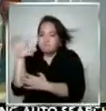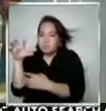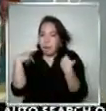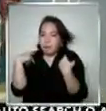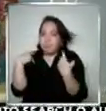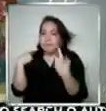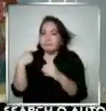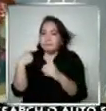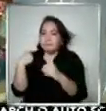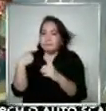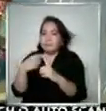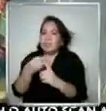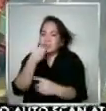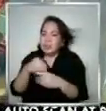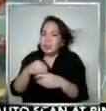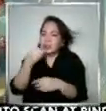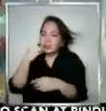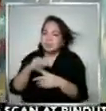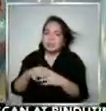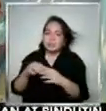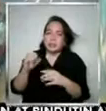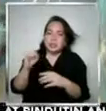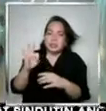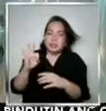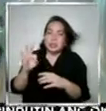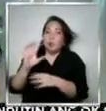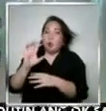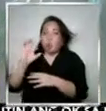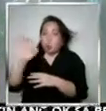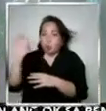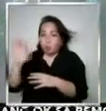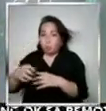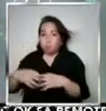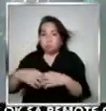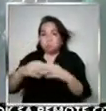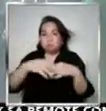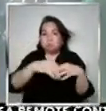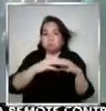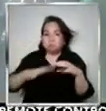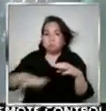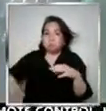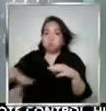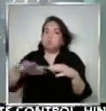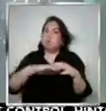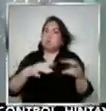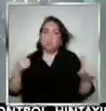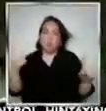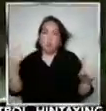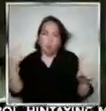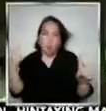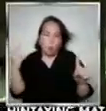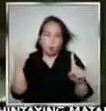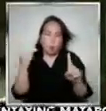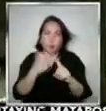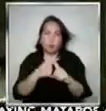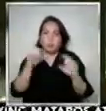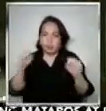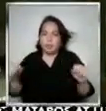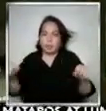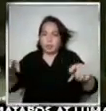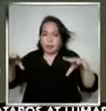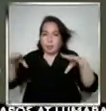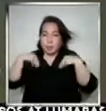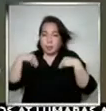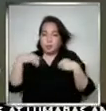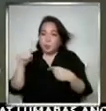daw na makompleto ang tatlong phase ng quarantine facility na ito, target daw nitong maka-accommodate ng aabot sa 1,000 pasyente. Pag may